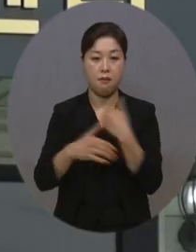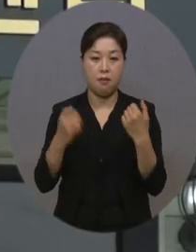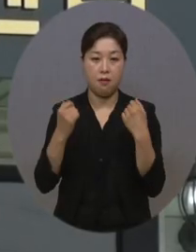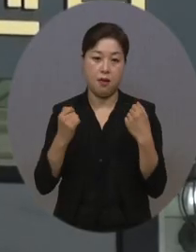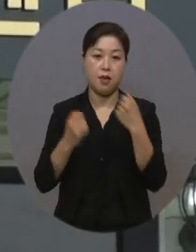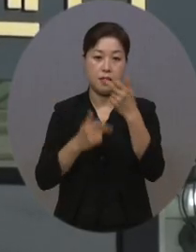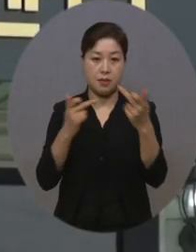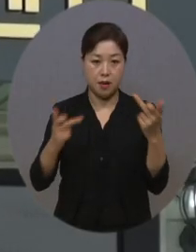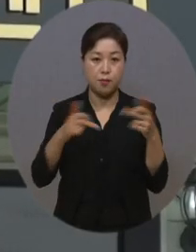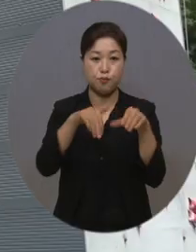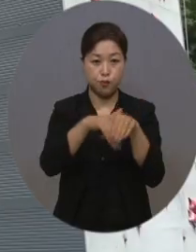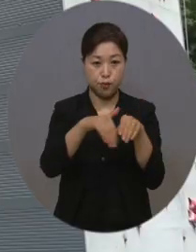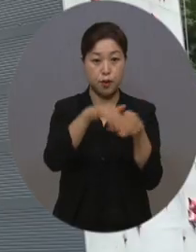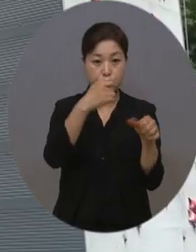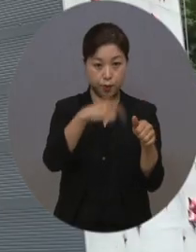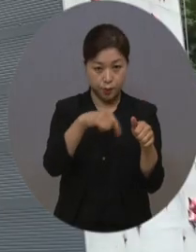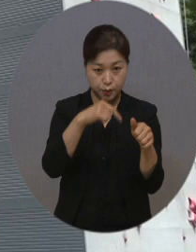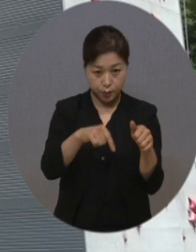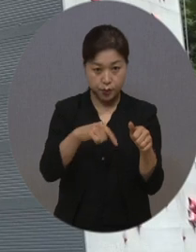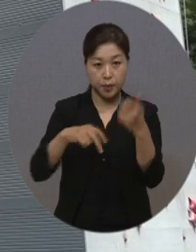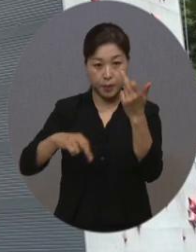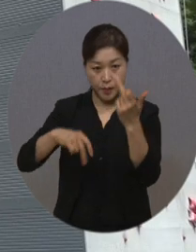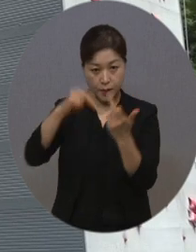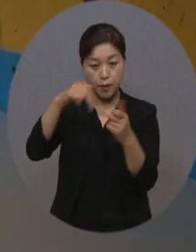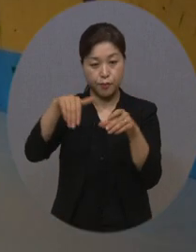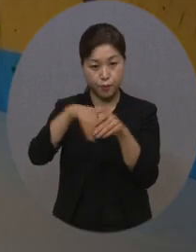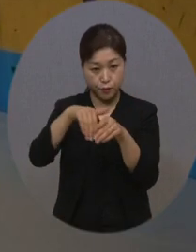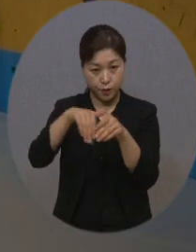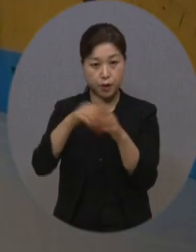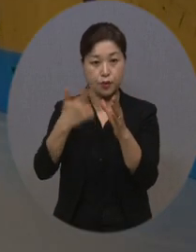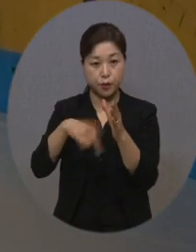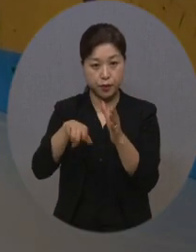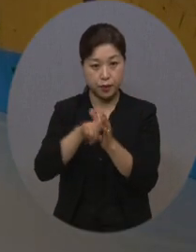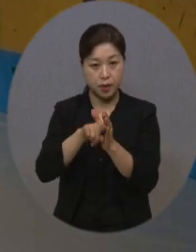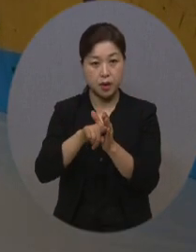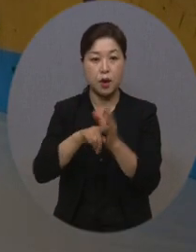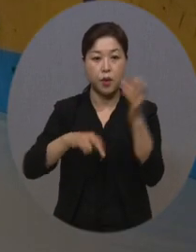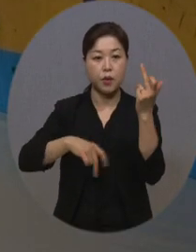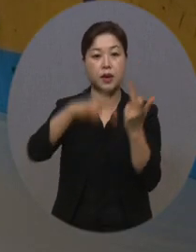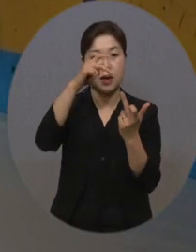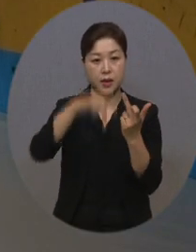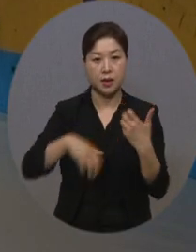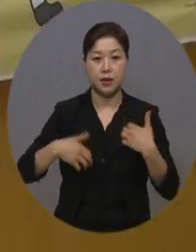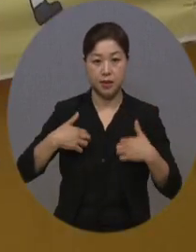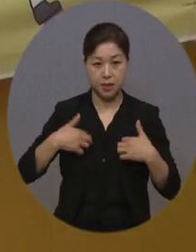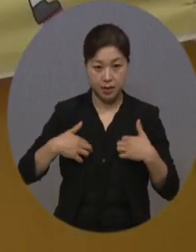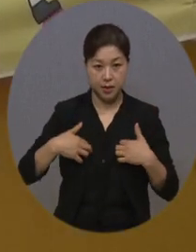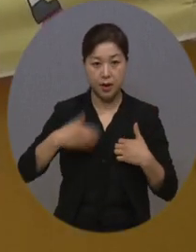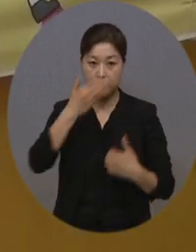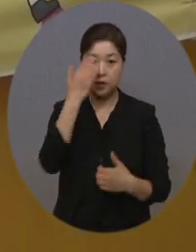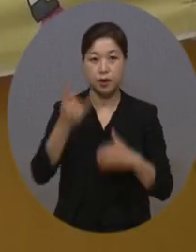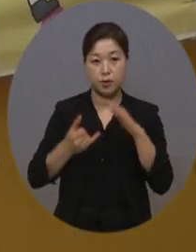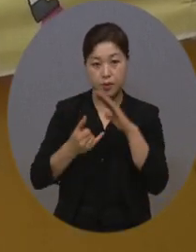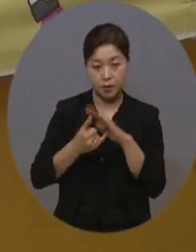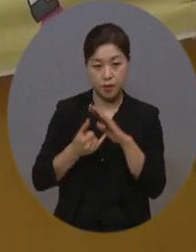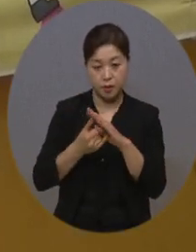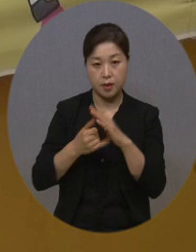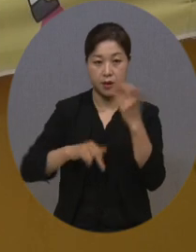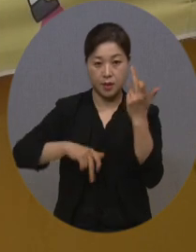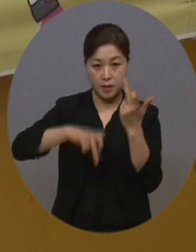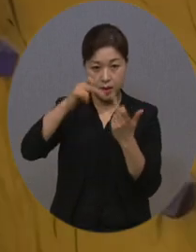문화 교육과 올바른 등산 문화 정착을 위해 오르락 내리락 청소년 꿀잼 등산 교실을 운영하고